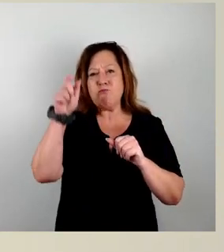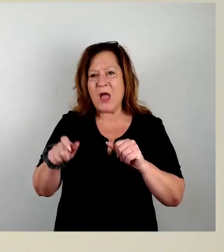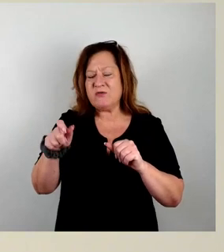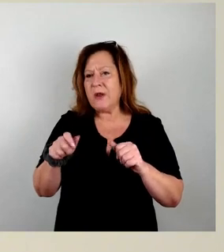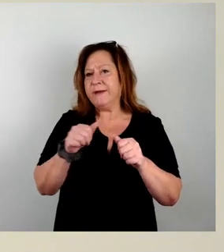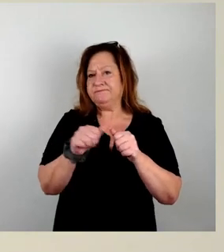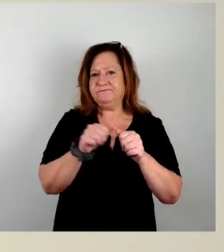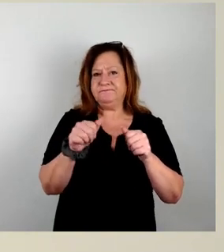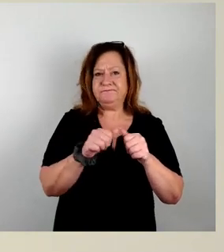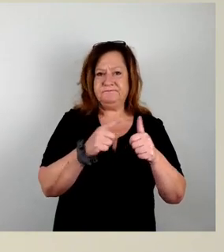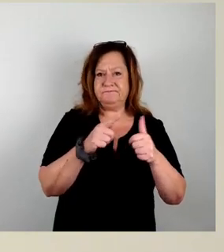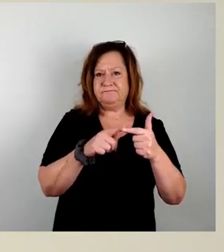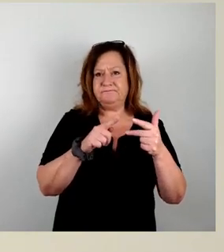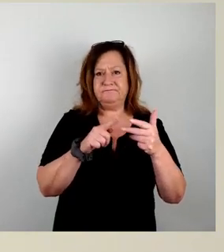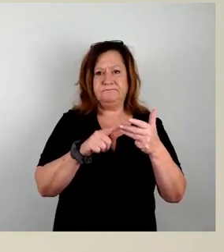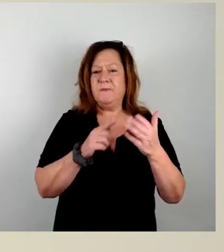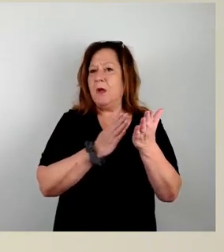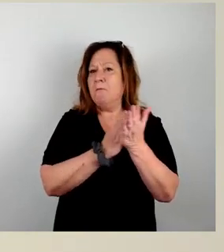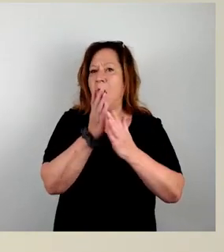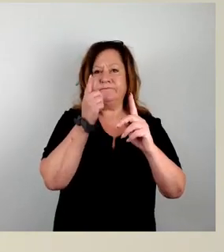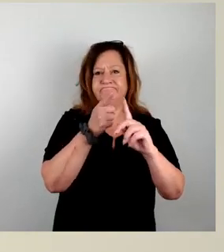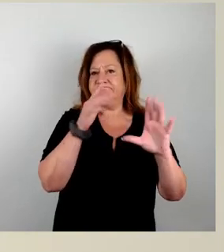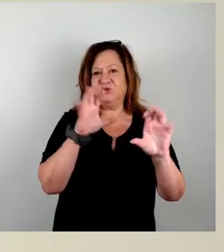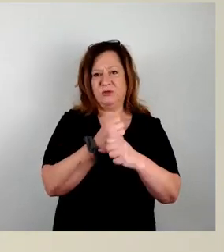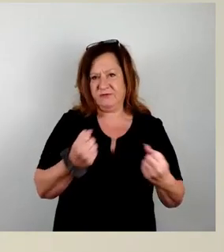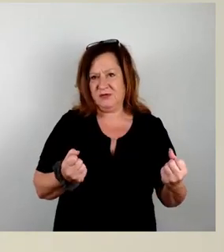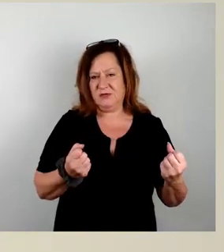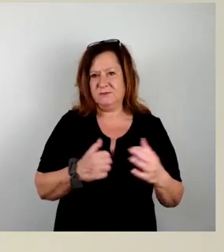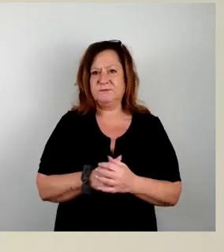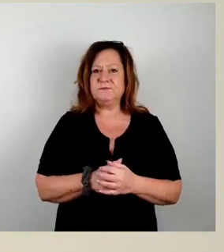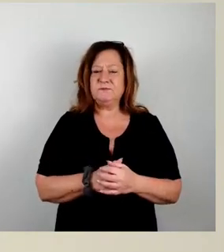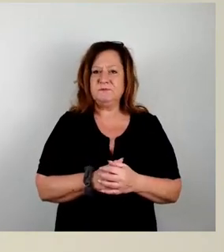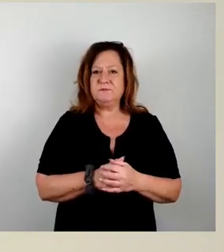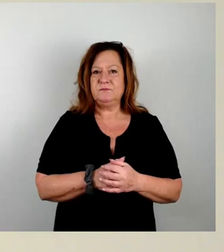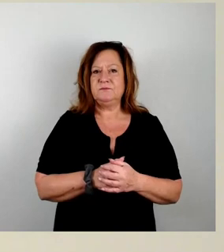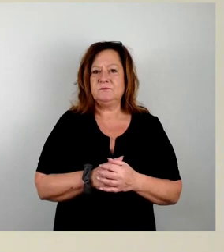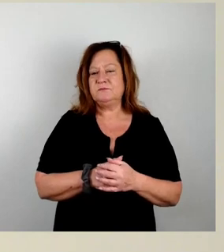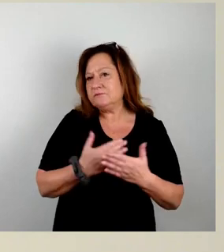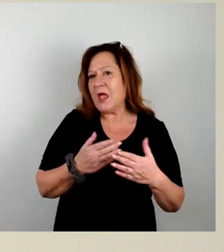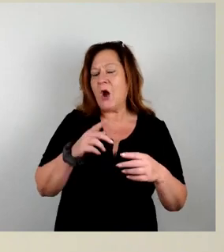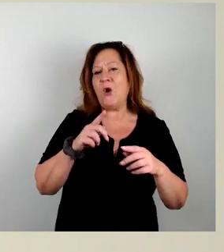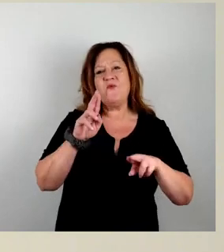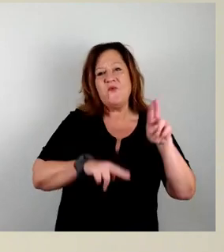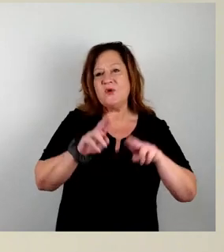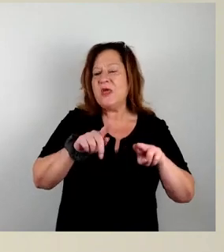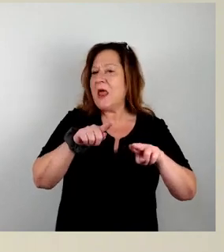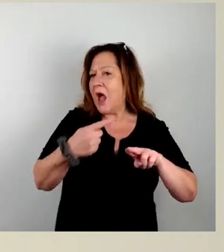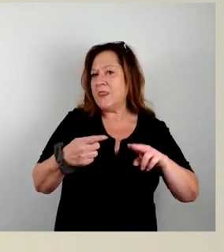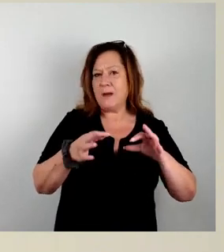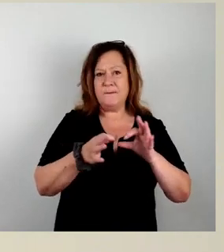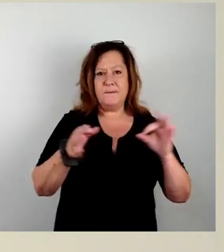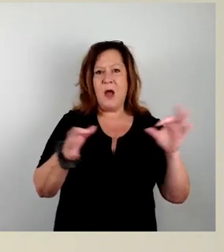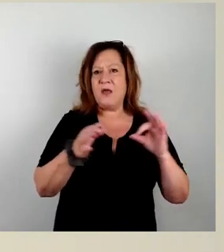bisher nicht fortgeführt werden konnte. Zu den Vorhaben, die höher priorisiert wurden, gehört zum Beispiel der Neubau der Nossener